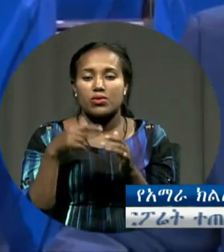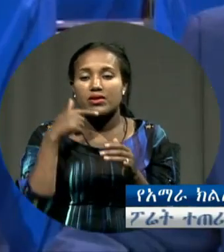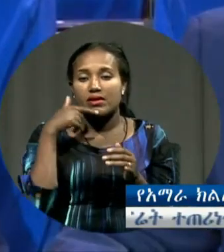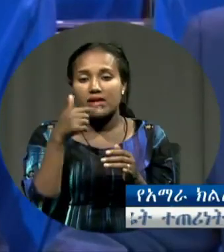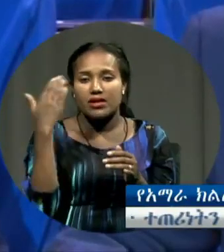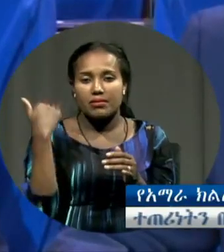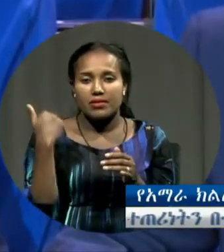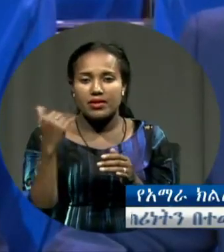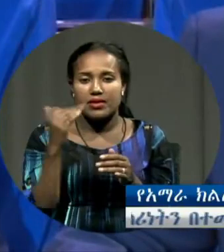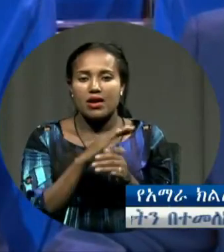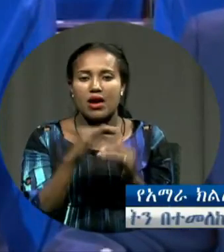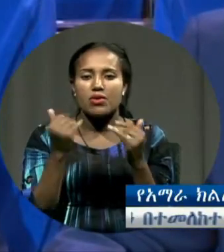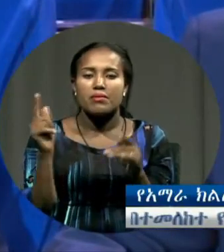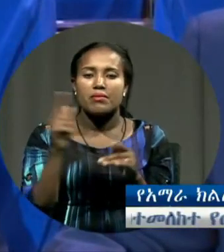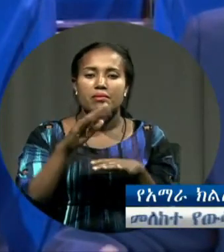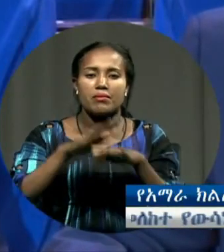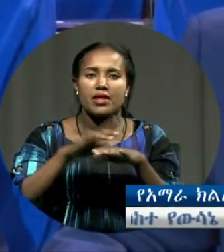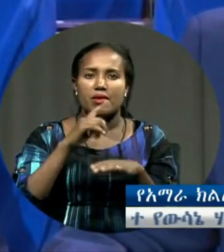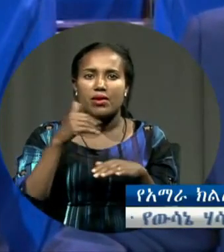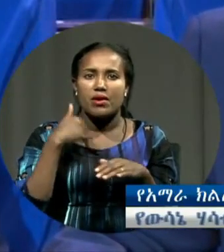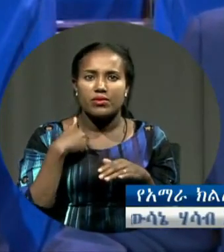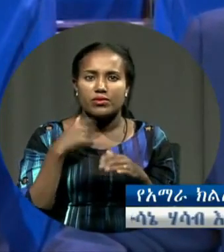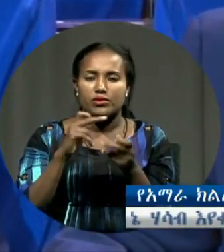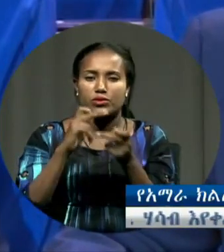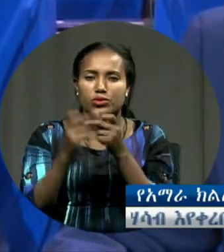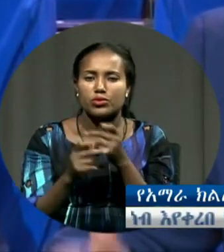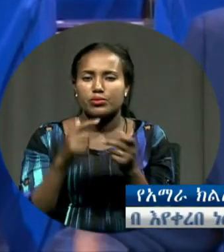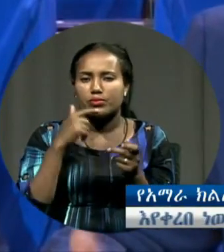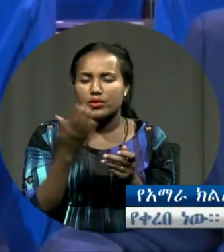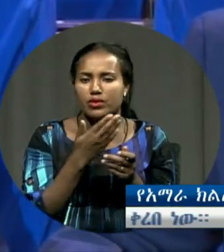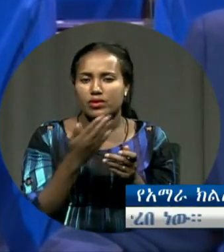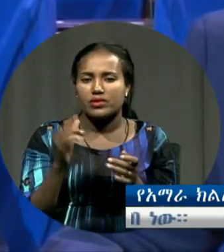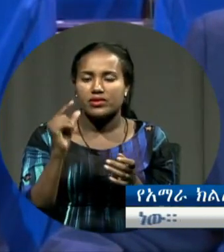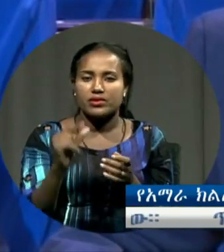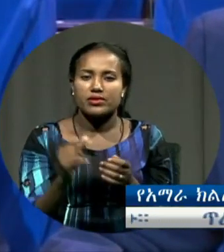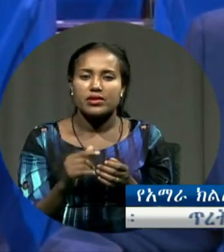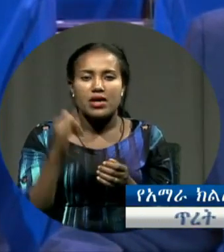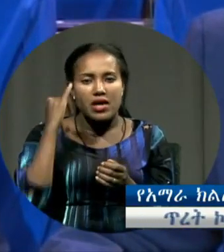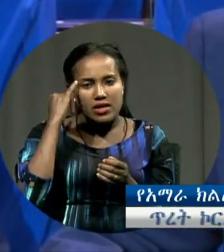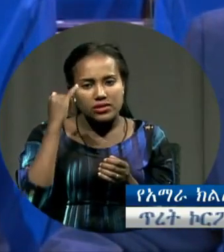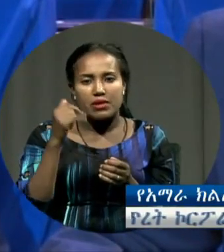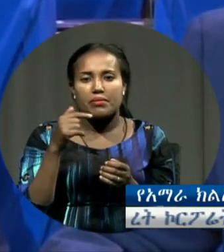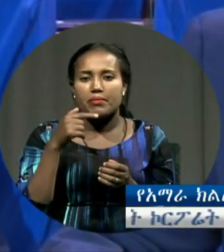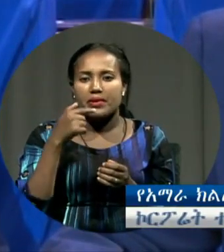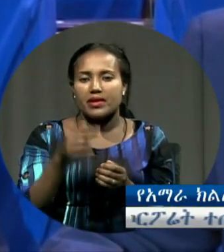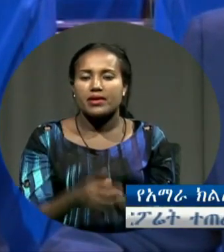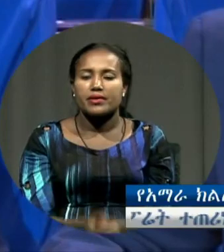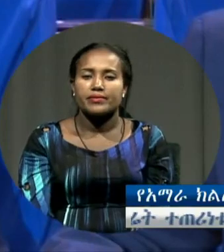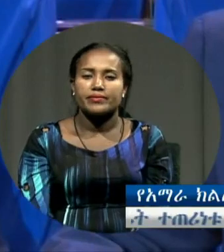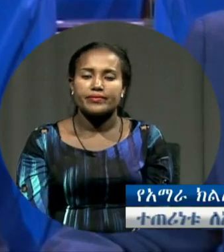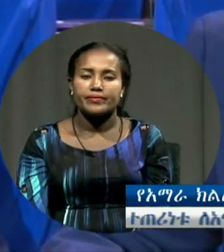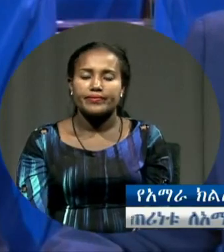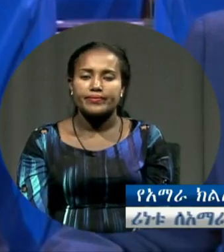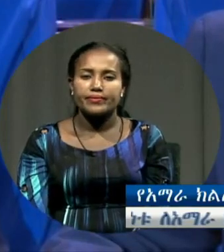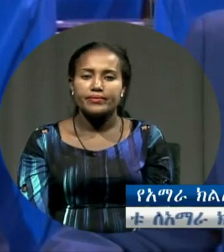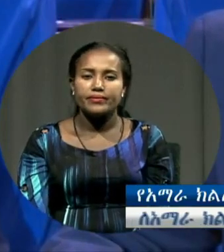የነበረውና አሁን ምን ላይ ነው ያለው ይሄ ድርጅት የሚለውን ነገር ትንሽ ሀሳብ ቢያነሱ የሚመለከታቸው